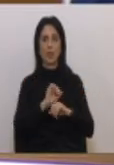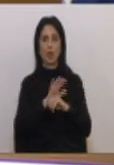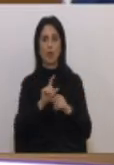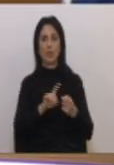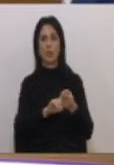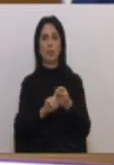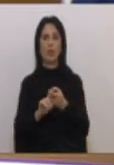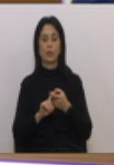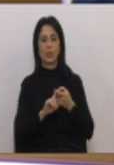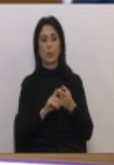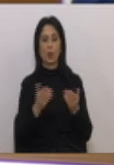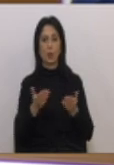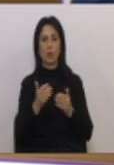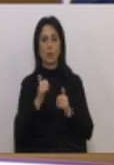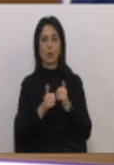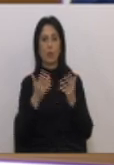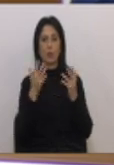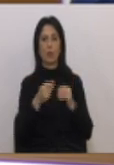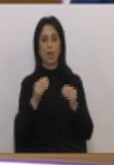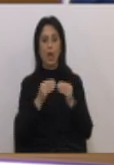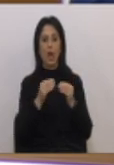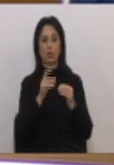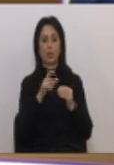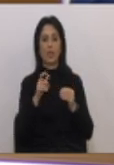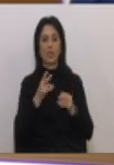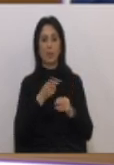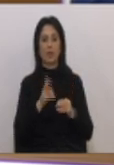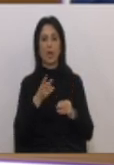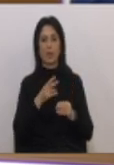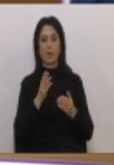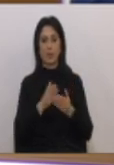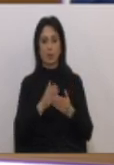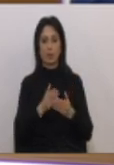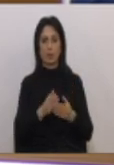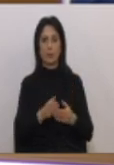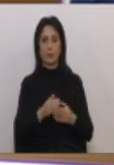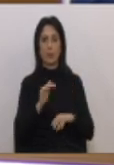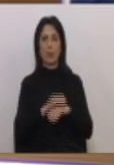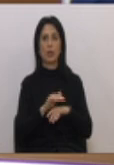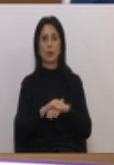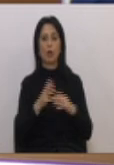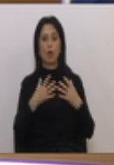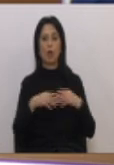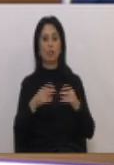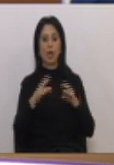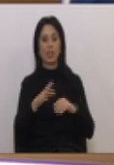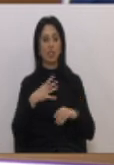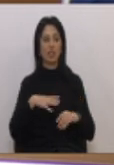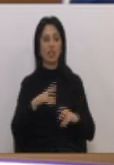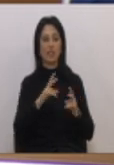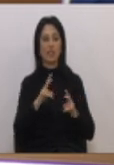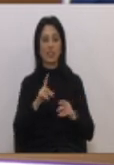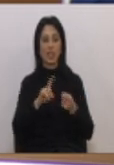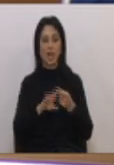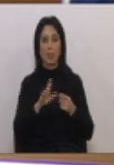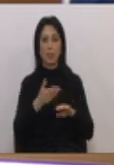პანდემია, რომელსაც ყოველდღიურად ათობით ადამიანი ეწირება და ფაქტობრივად ოჯახი არ დარჩა ქვეყანაში, ვისაც არ